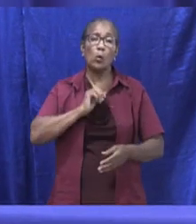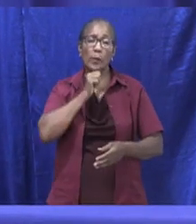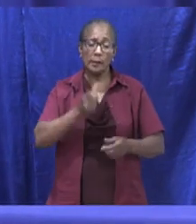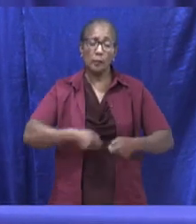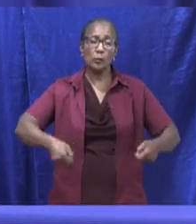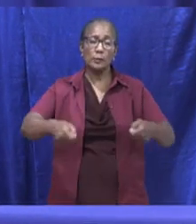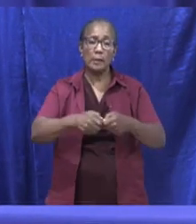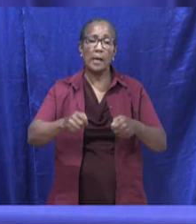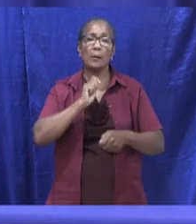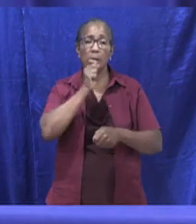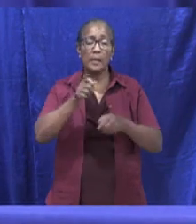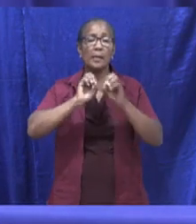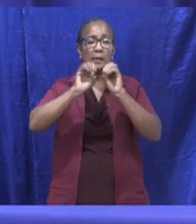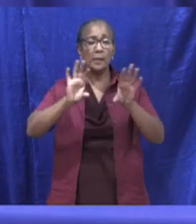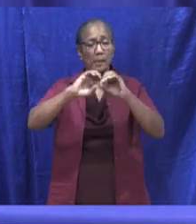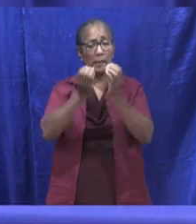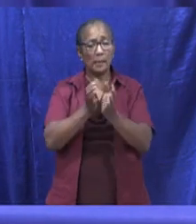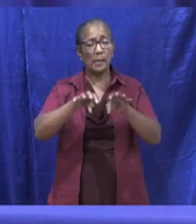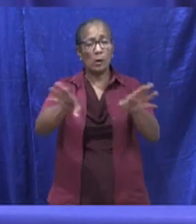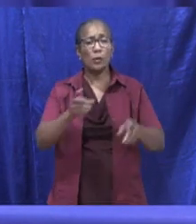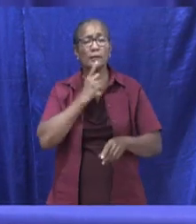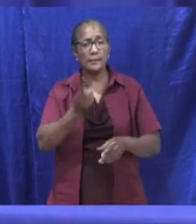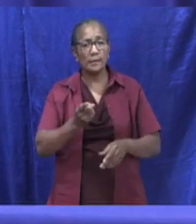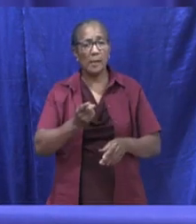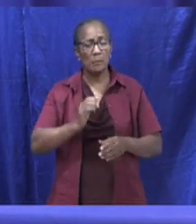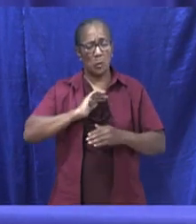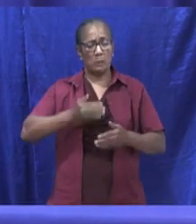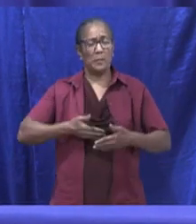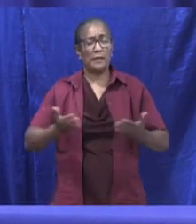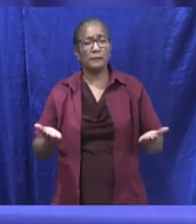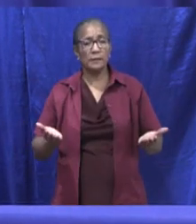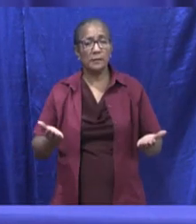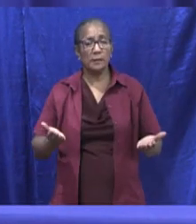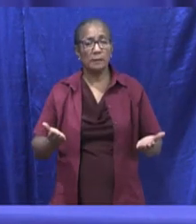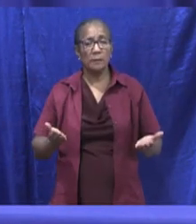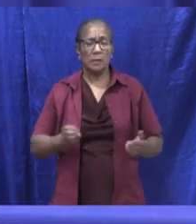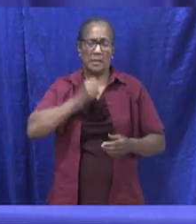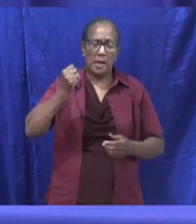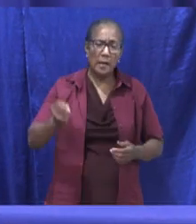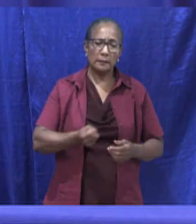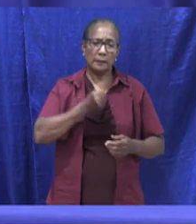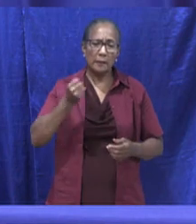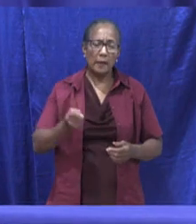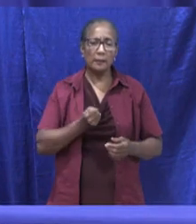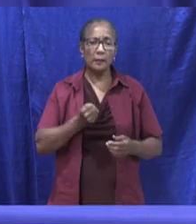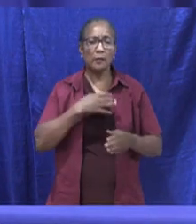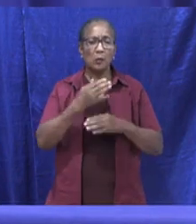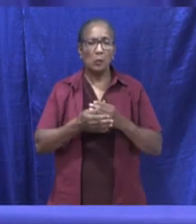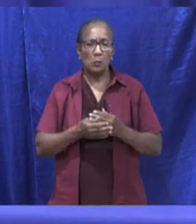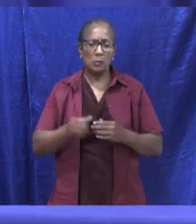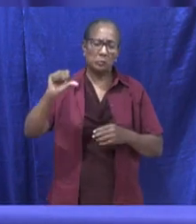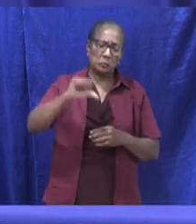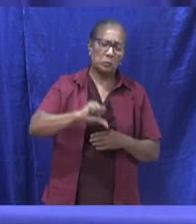sociale media wordt geplaatst over ze, hun privacy, die steeds weer wordt